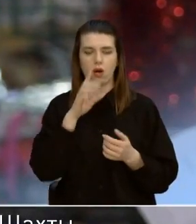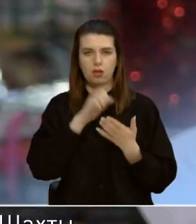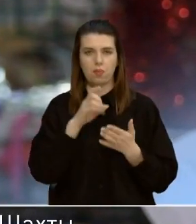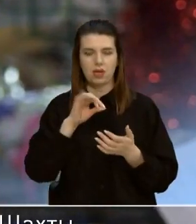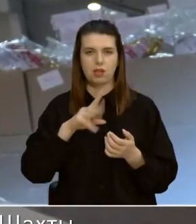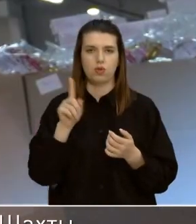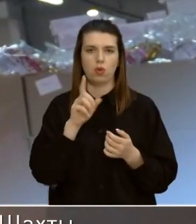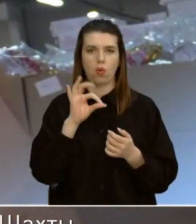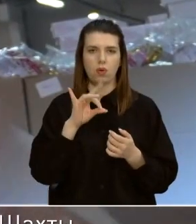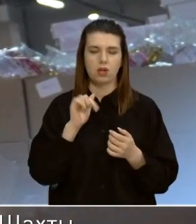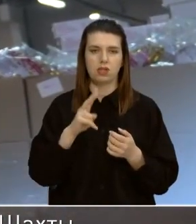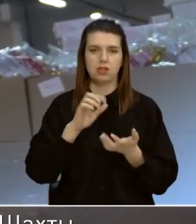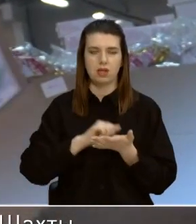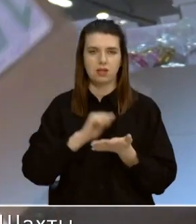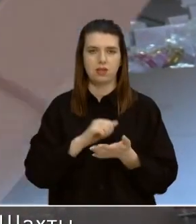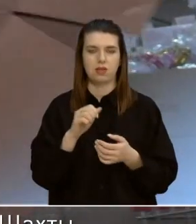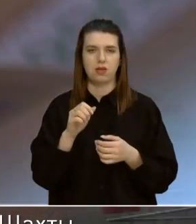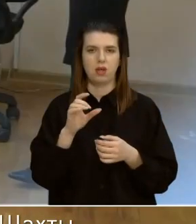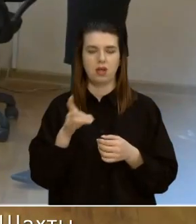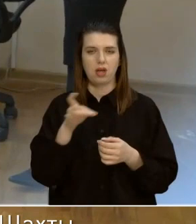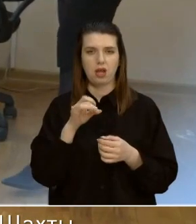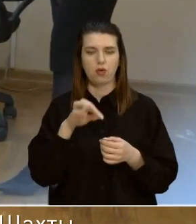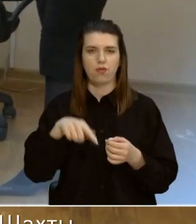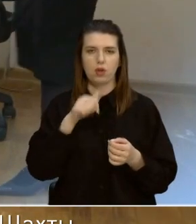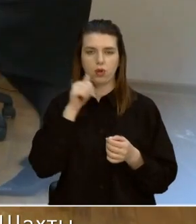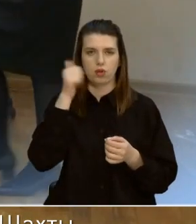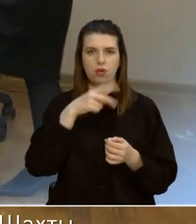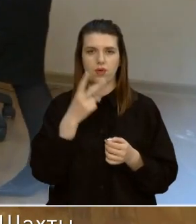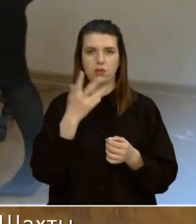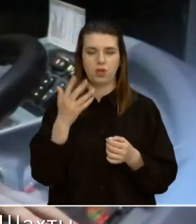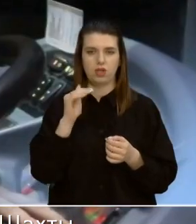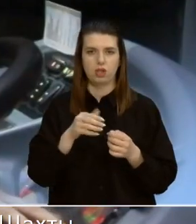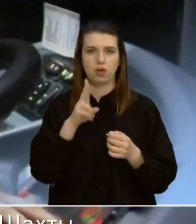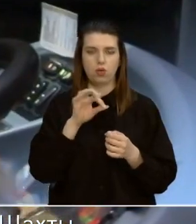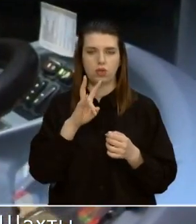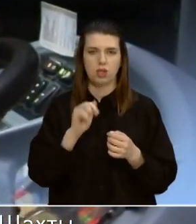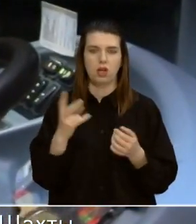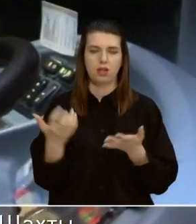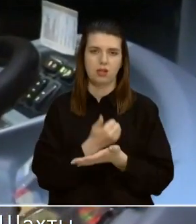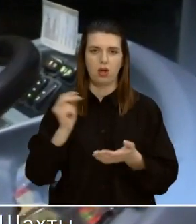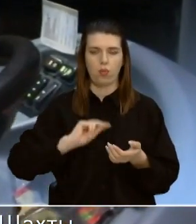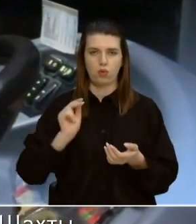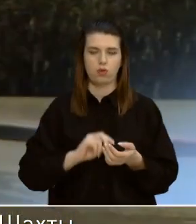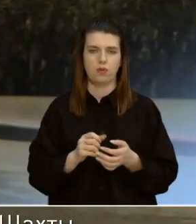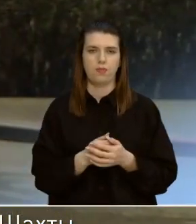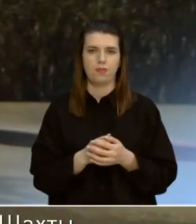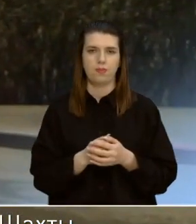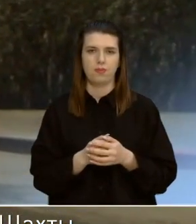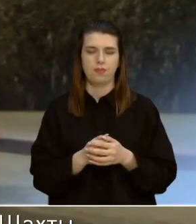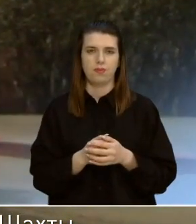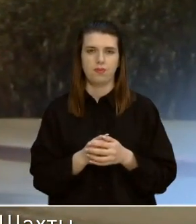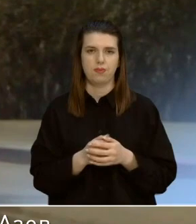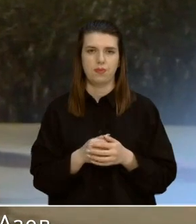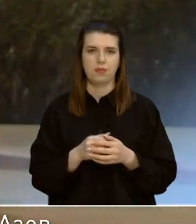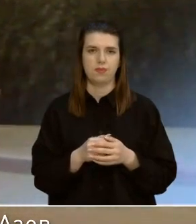при содействии органов службы занятости населения региона в этом году 25 тысячам дончан удалось найти работу. Алина Высоцкая,